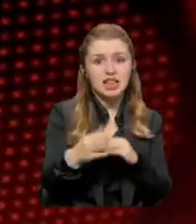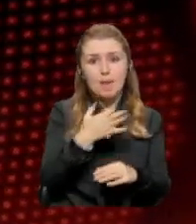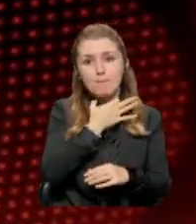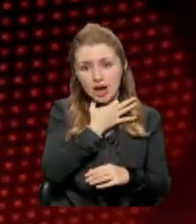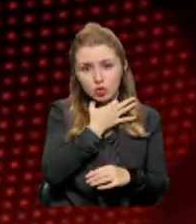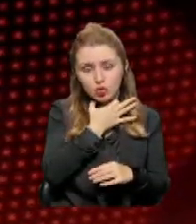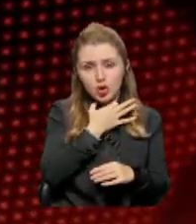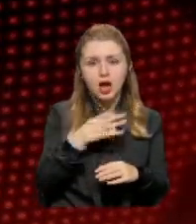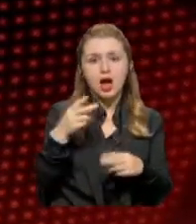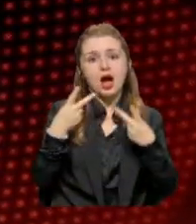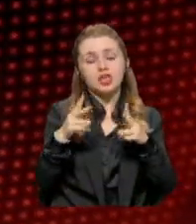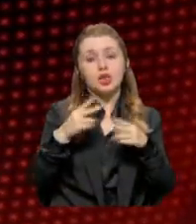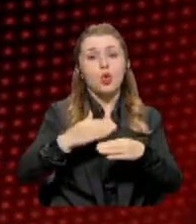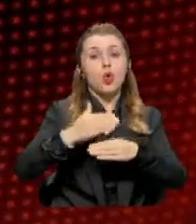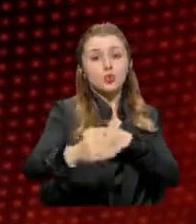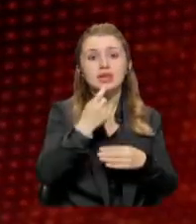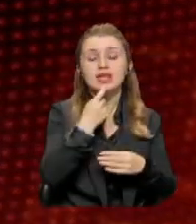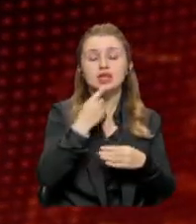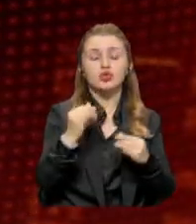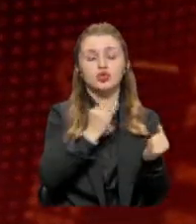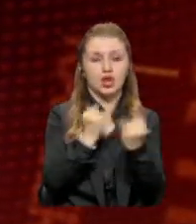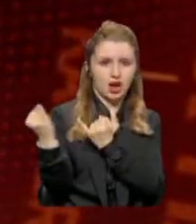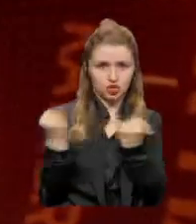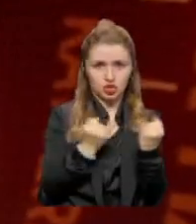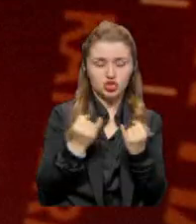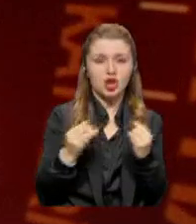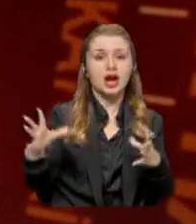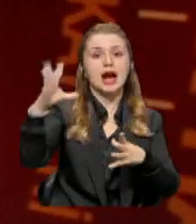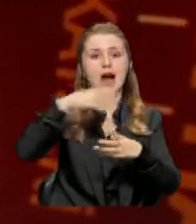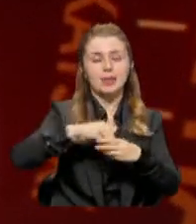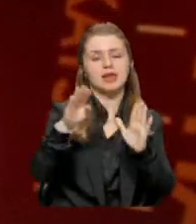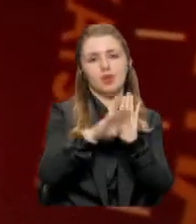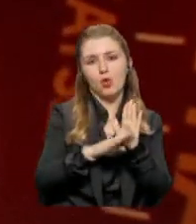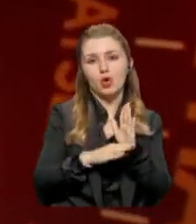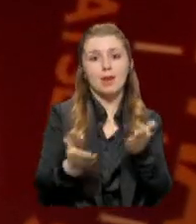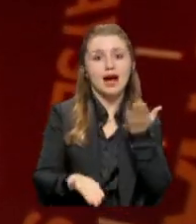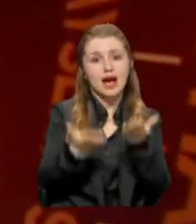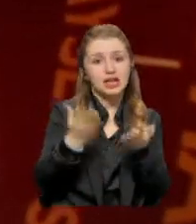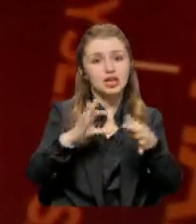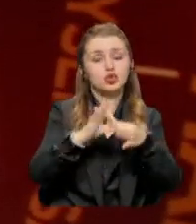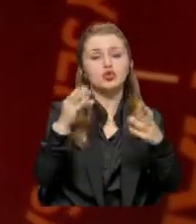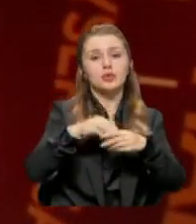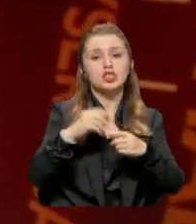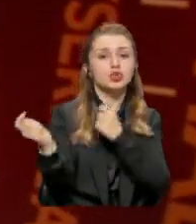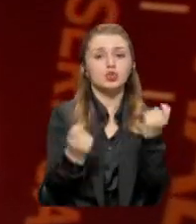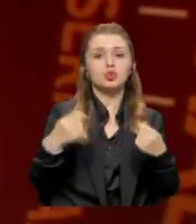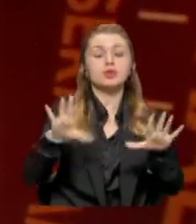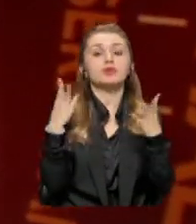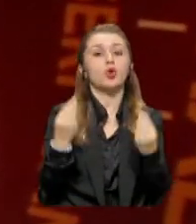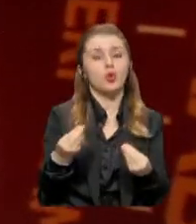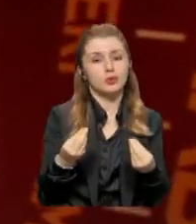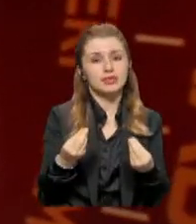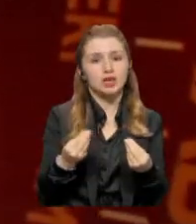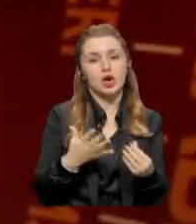ise açık ki önümüzdeki yıllarda çok tartışılacak. Kapsamlı bir program, adaletli bir çözüm için uğraşılmamış